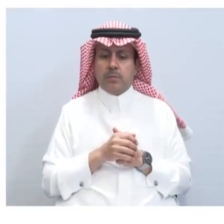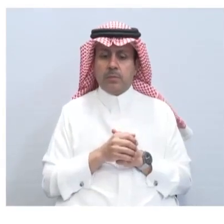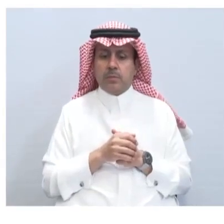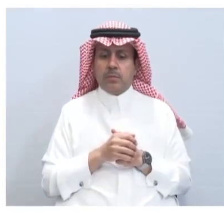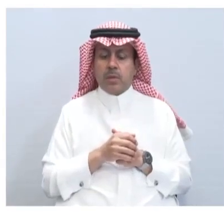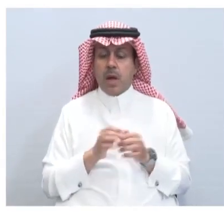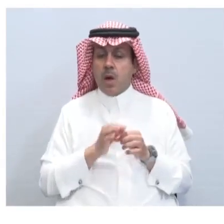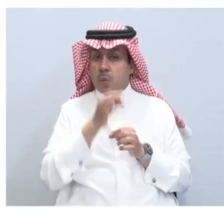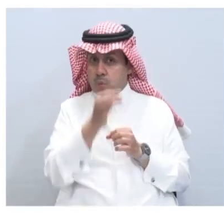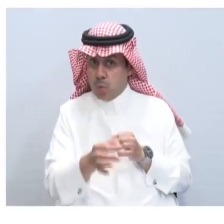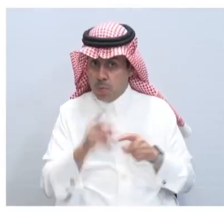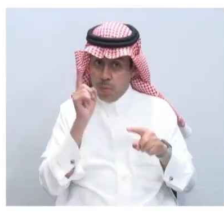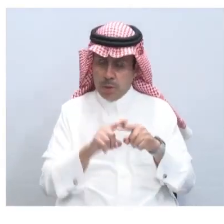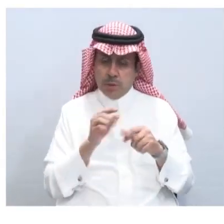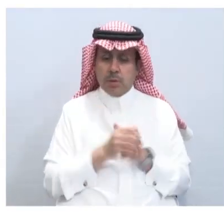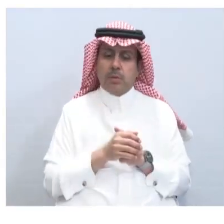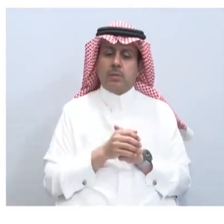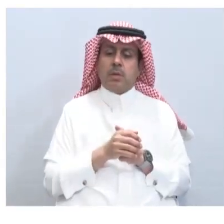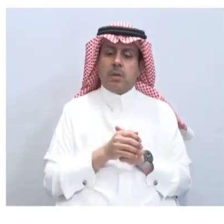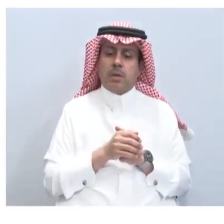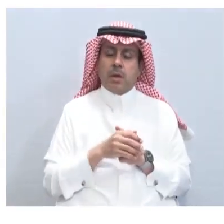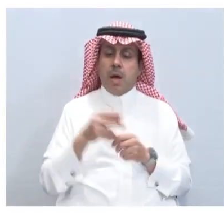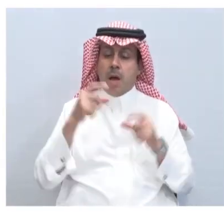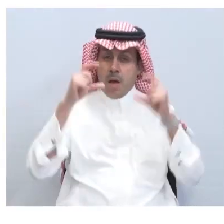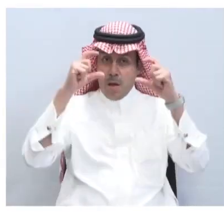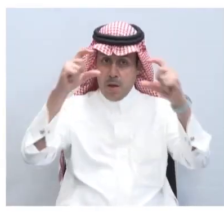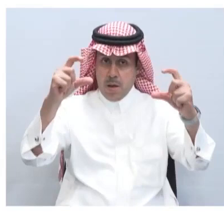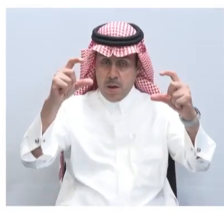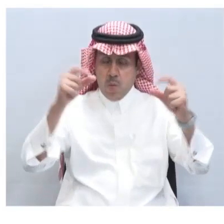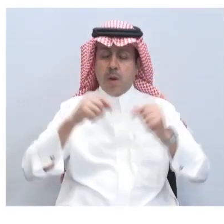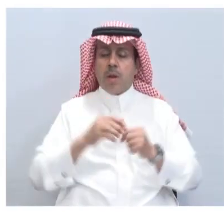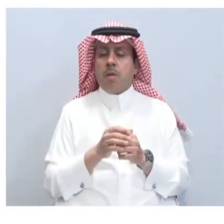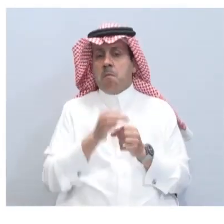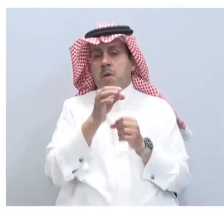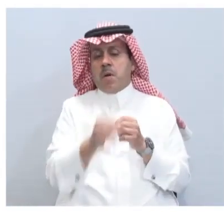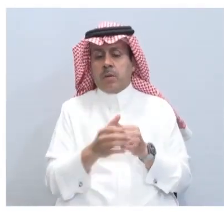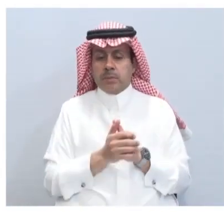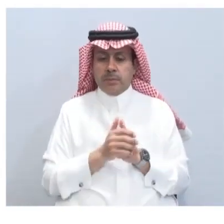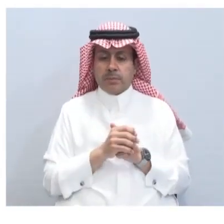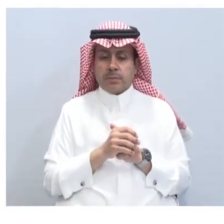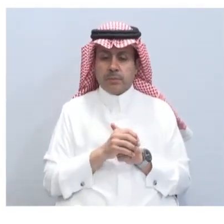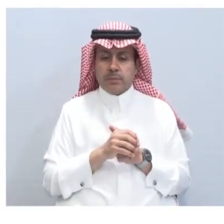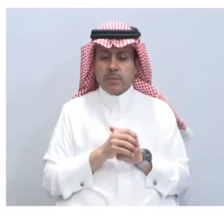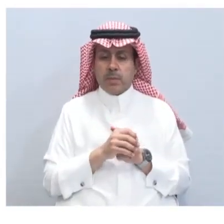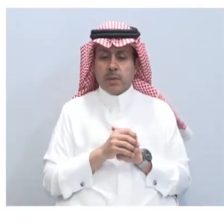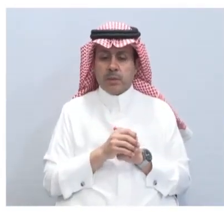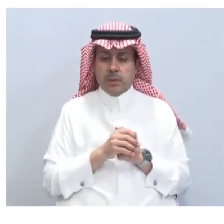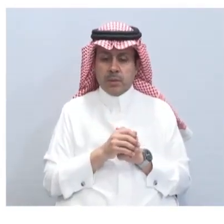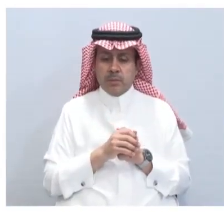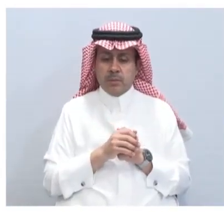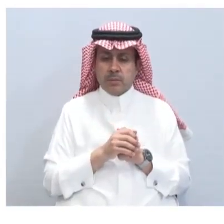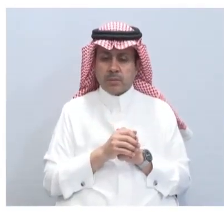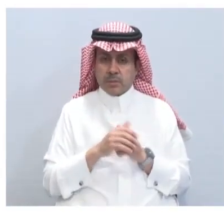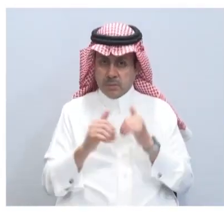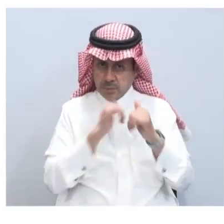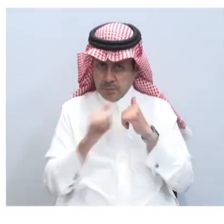اولا الوصول المباشر من خلال عناوين المواقع حيث هذا او يعد